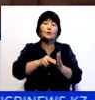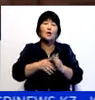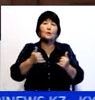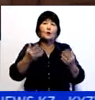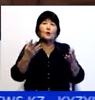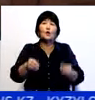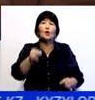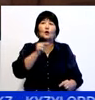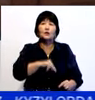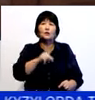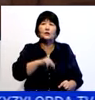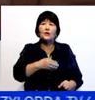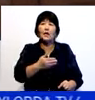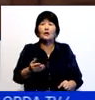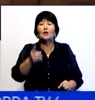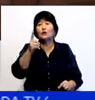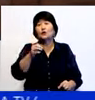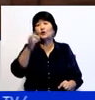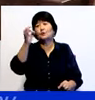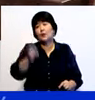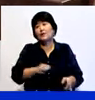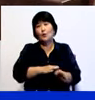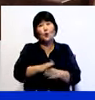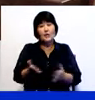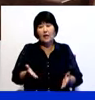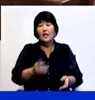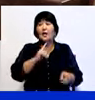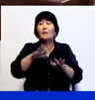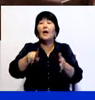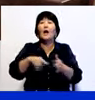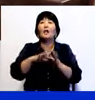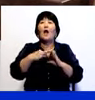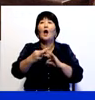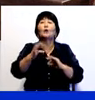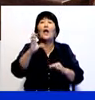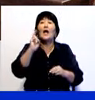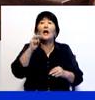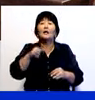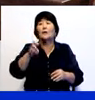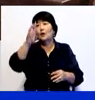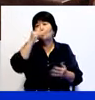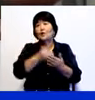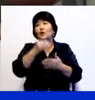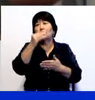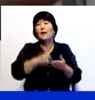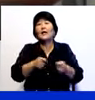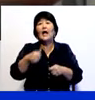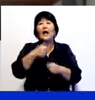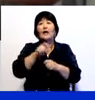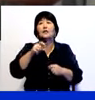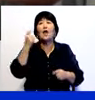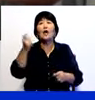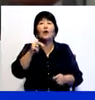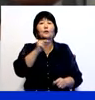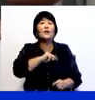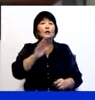күнге жұмыстардың 100% орындалды. Мәжілісте қала және аудан әкімдері мен бюджеттік бағдарлама әкімшілері мен коммуналдық